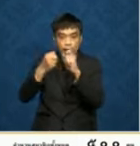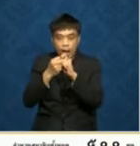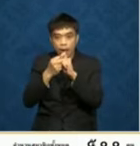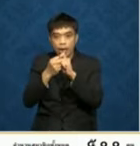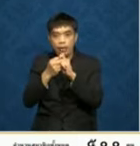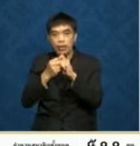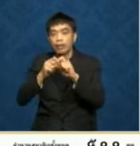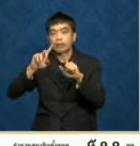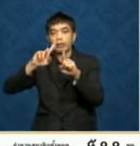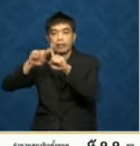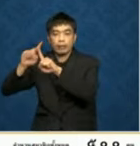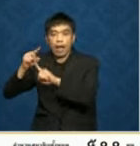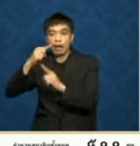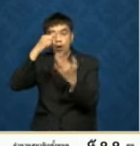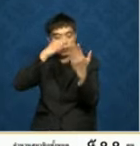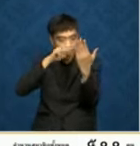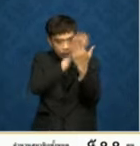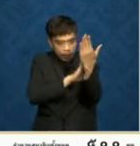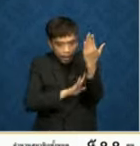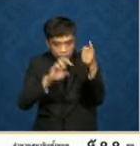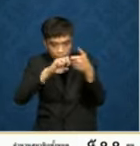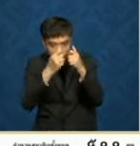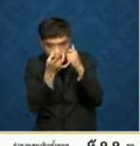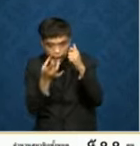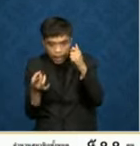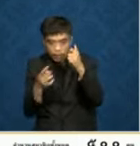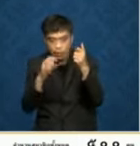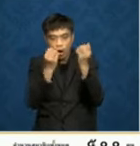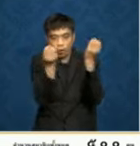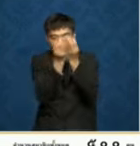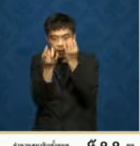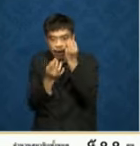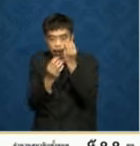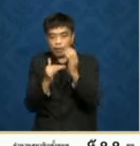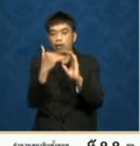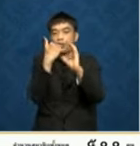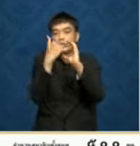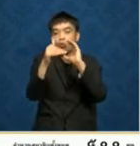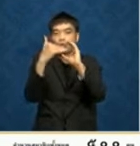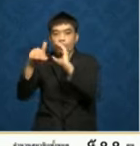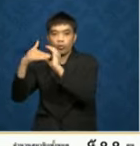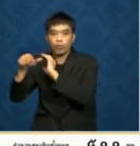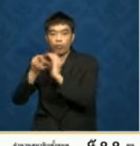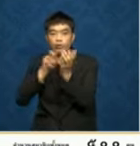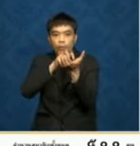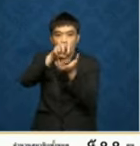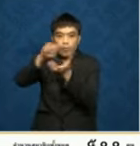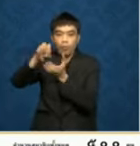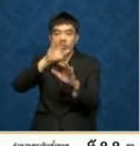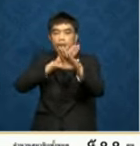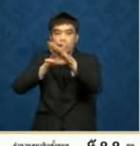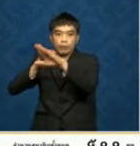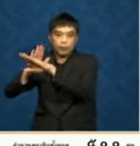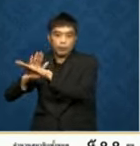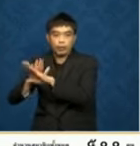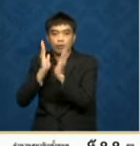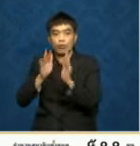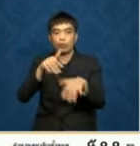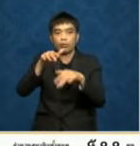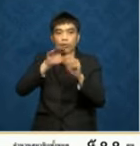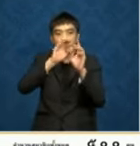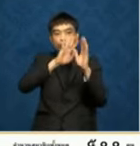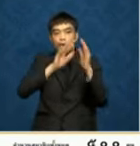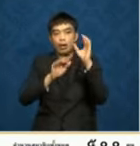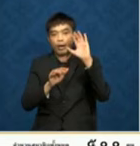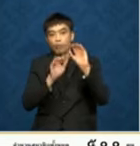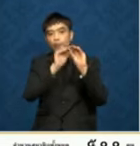ี่ที่ต้การจะแ้ง, ข้อมูลจะถูกส่งต่อไปยอีกส่วนนี้ ก็ค CBE-C ที่อยู่กขาวมือถือทำหนาที่ส่ขอมูลไปที่เสาสัญห